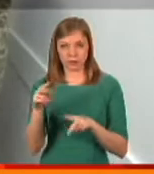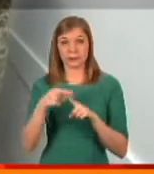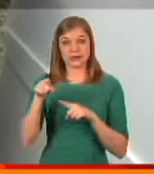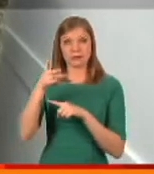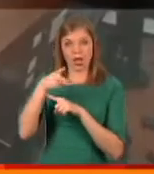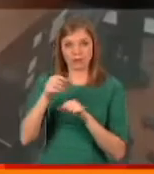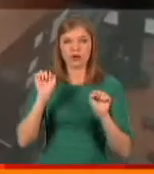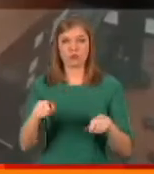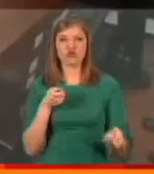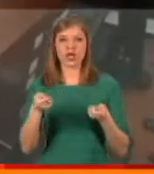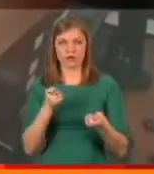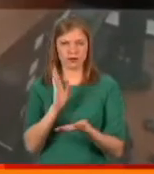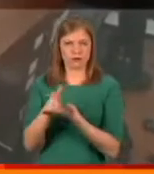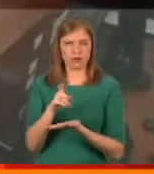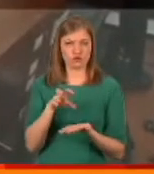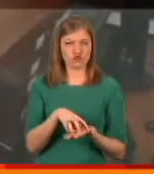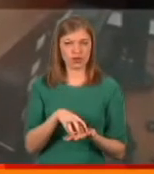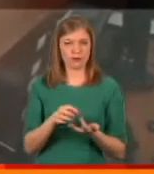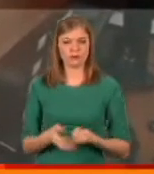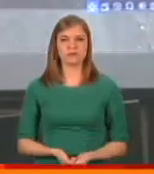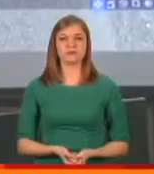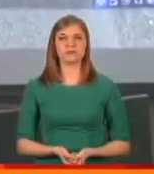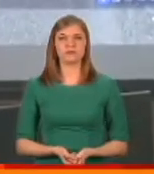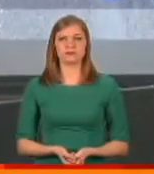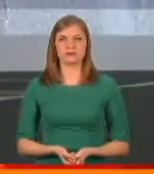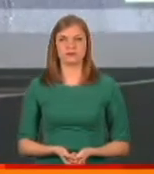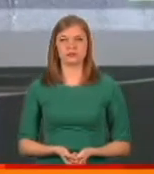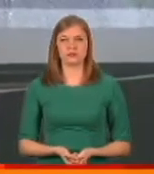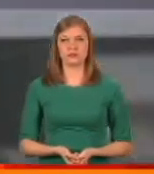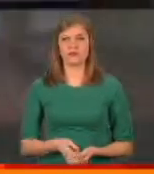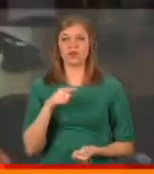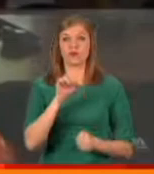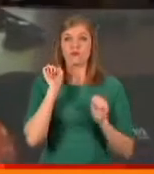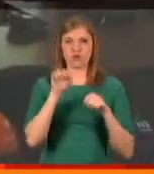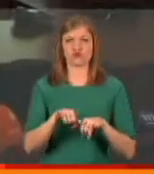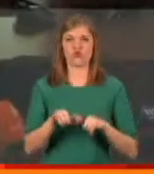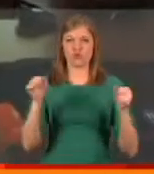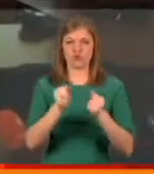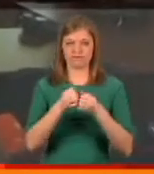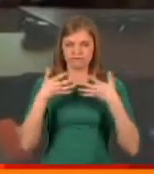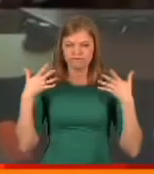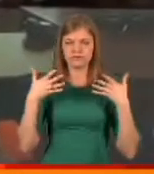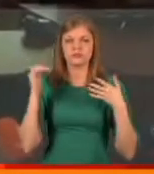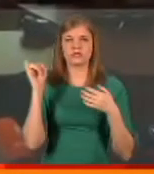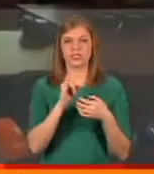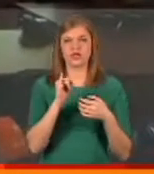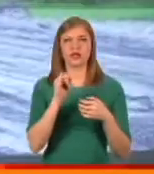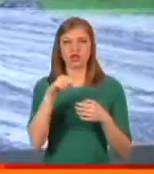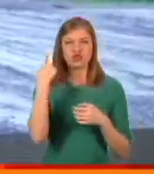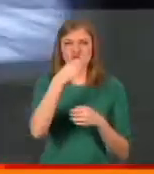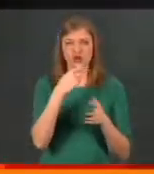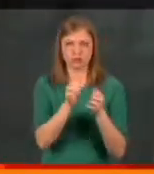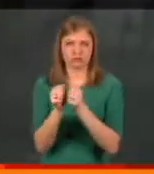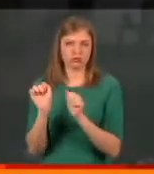камерами можна керувати просто зі штабу. До 500 метрів вона може увеличувати і навіть розпознавати обличчя. І